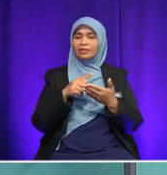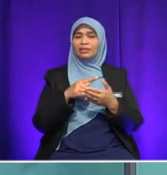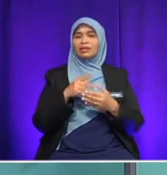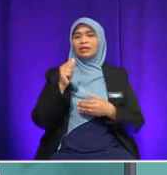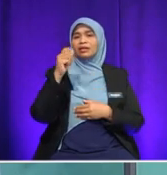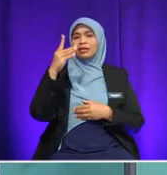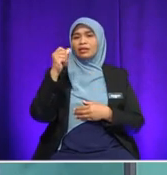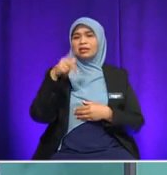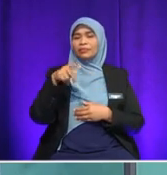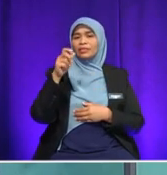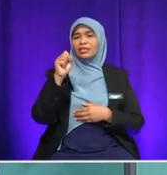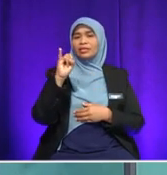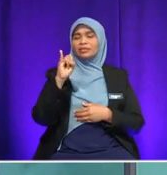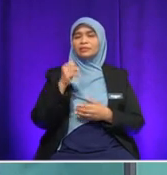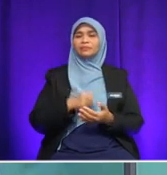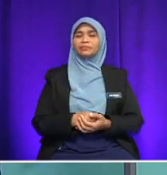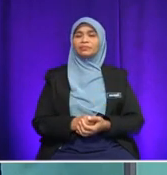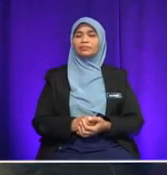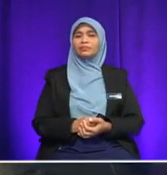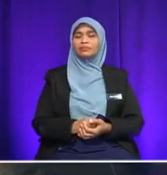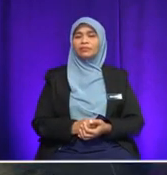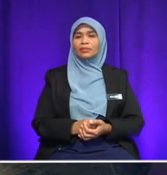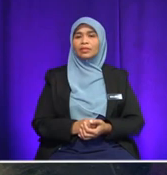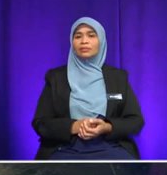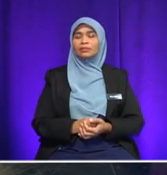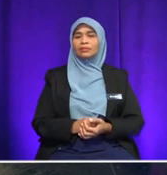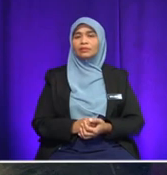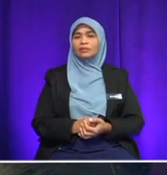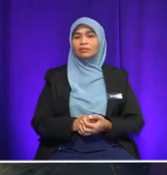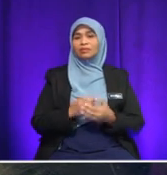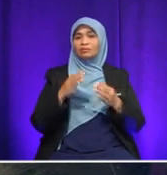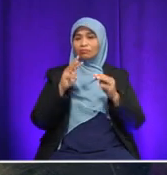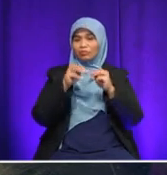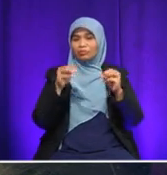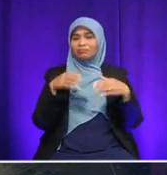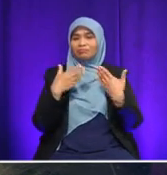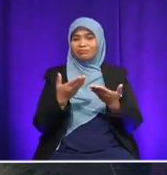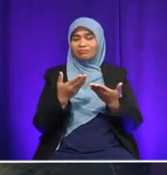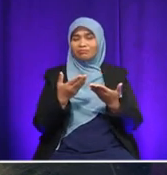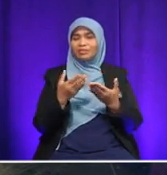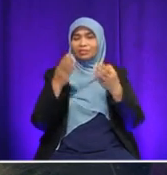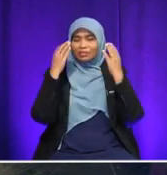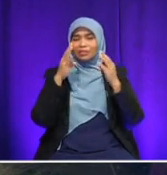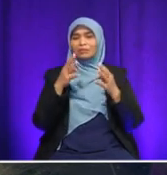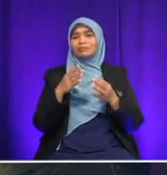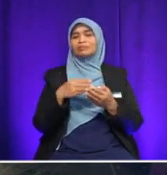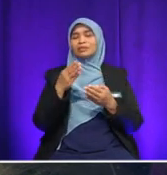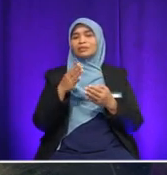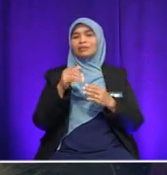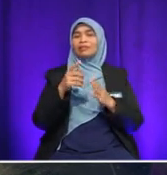adaptasi. Okey, itu dia cikgu. Dan dari segi pentaksiran keseluruhan daripada murid-murid ini macam mana cikgu? Cikgu bagi yang